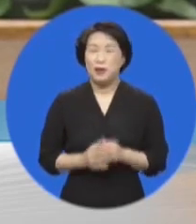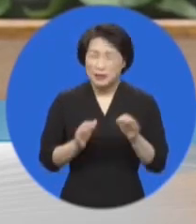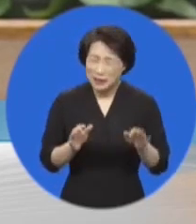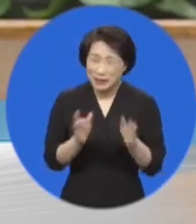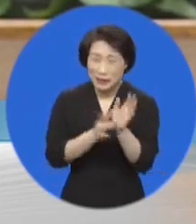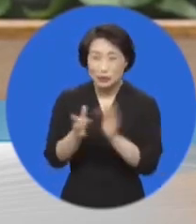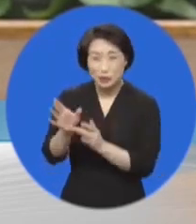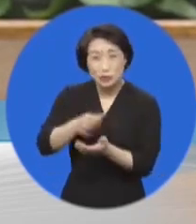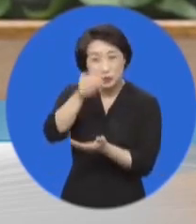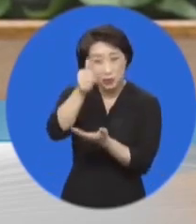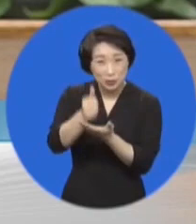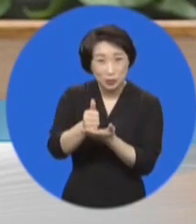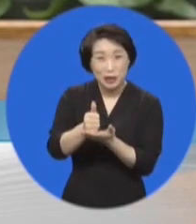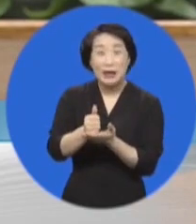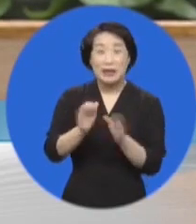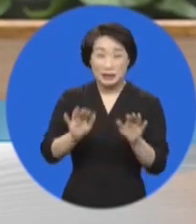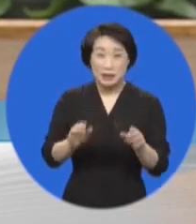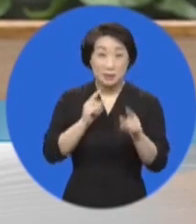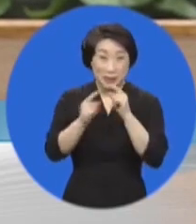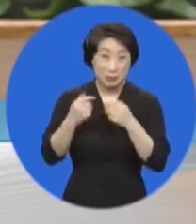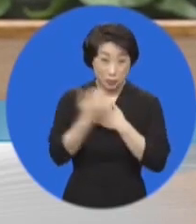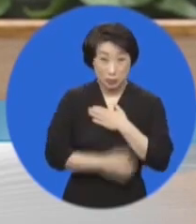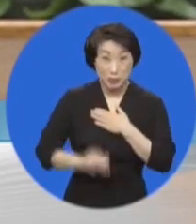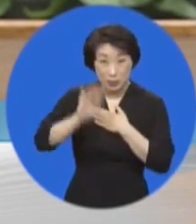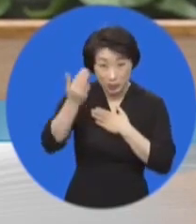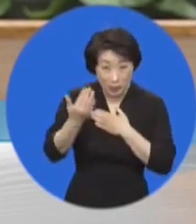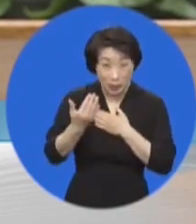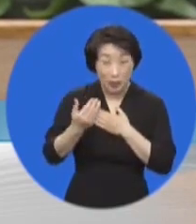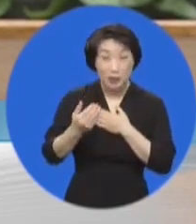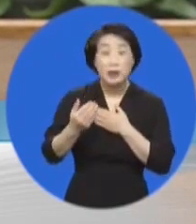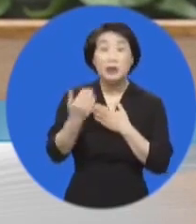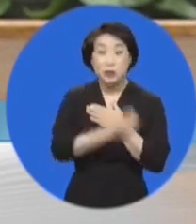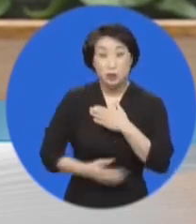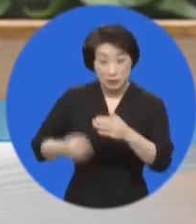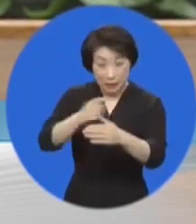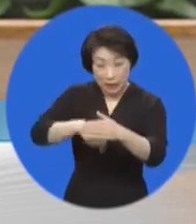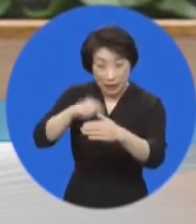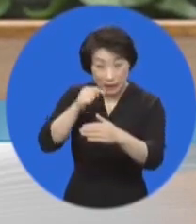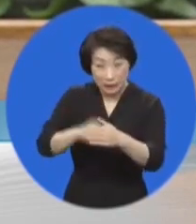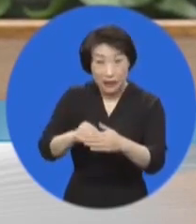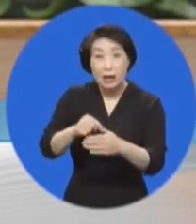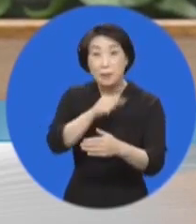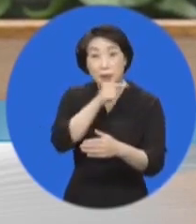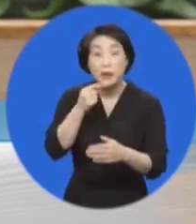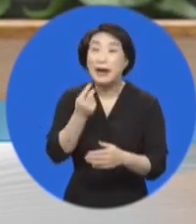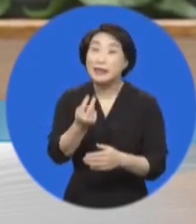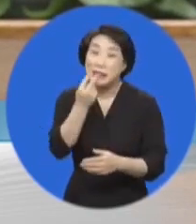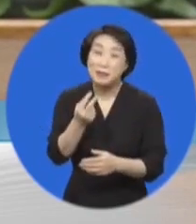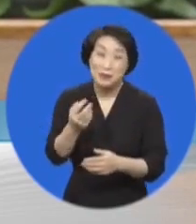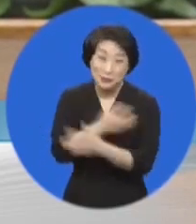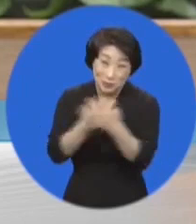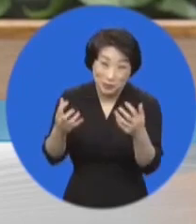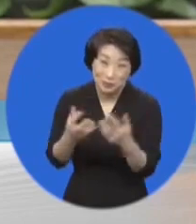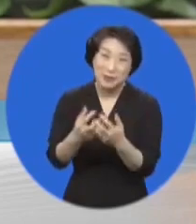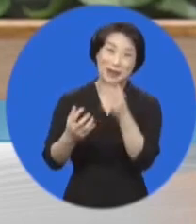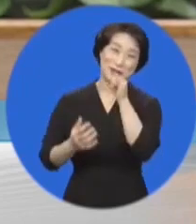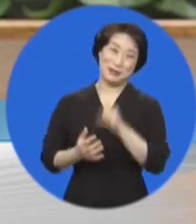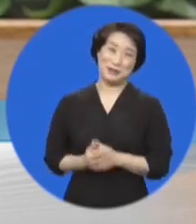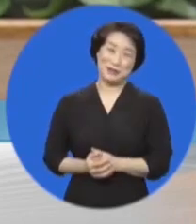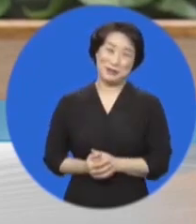그래서 예수 그리스도가 말씀이 육신이 된 육신 속에 피와 생명이